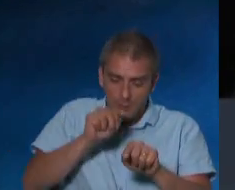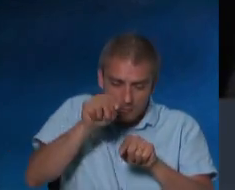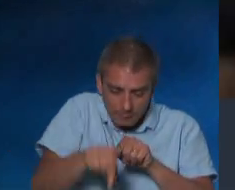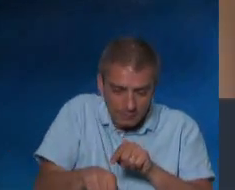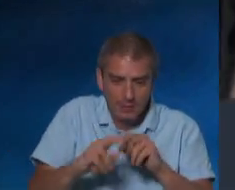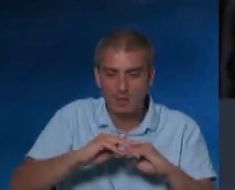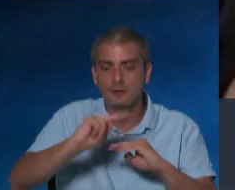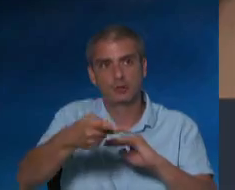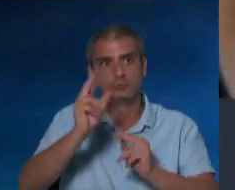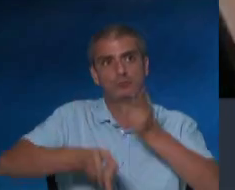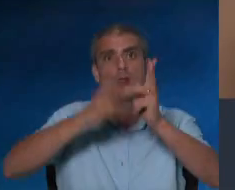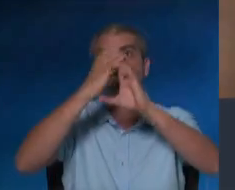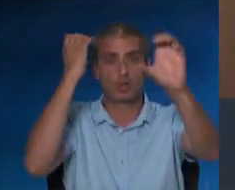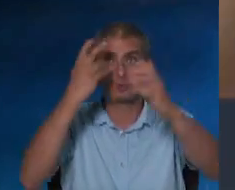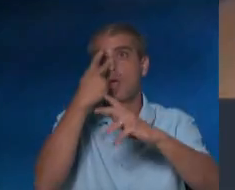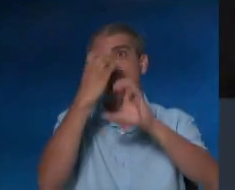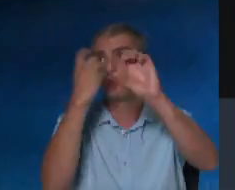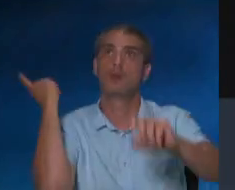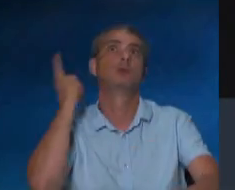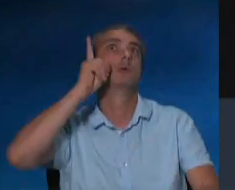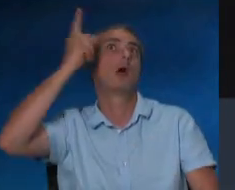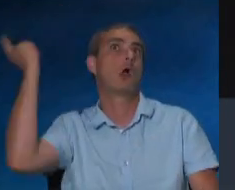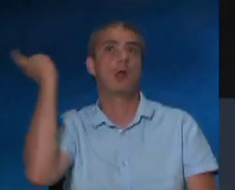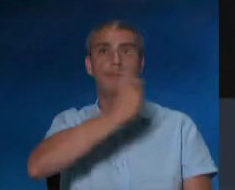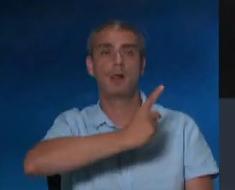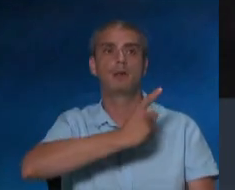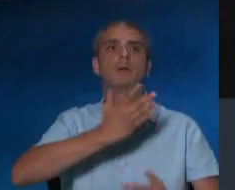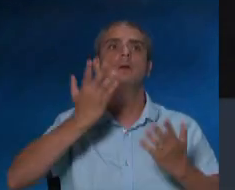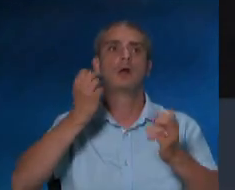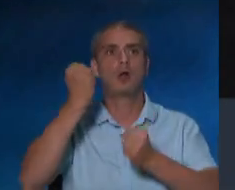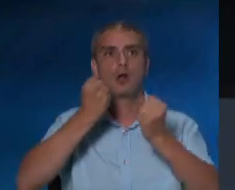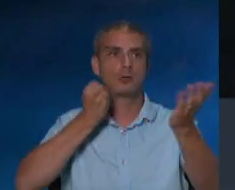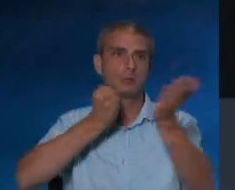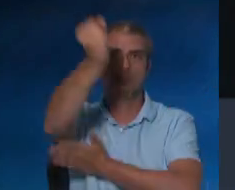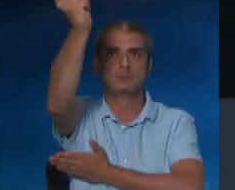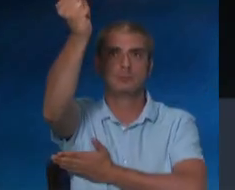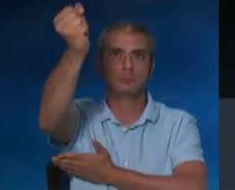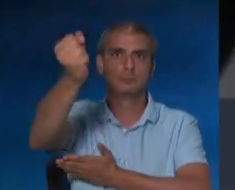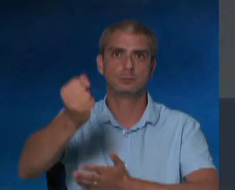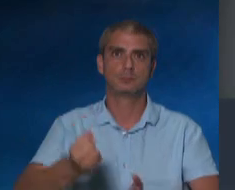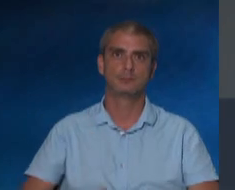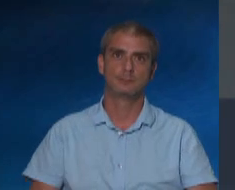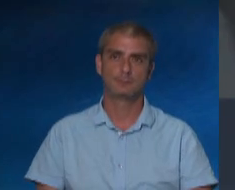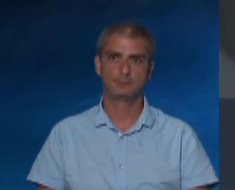לנתיב השני כדי לרוץ לאוטובוס, כי הוא ראה את האוטובוס מרחוק. ואז האוטו העיף אותו.